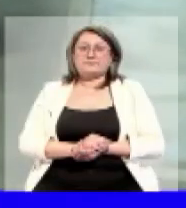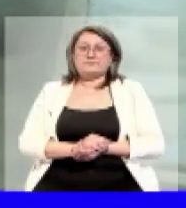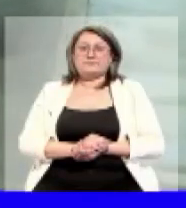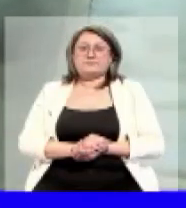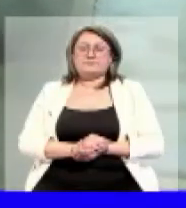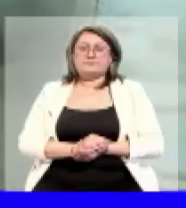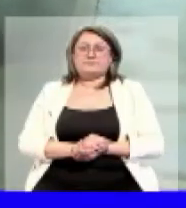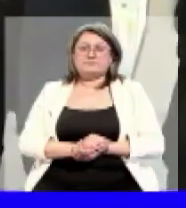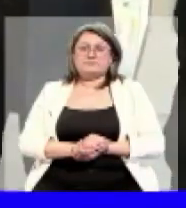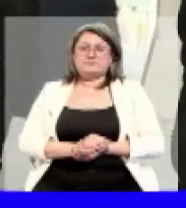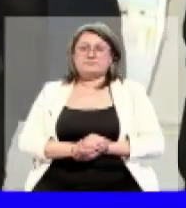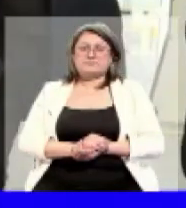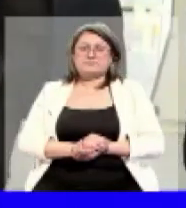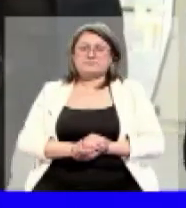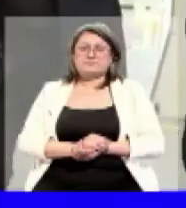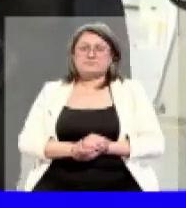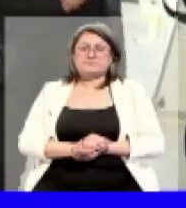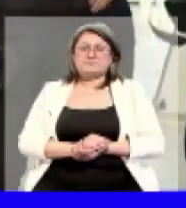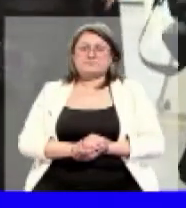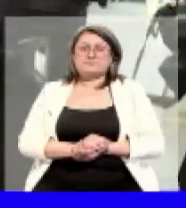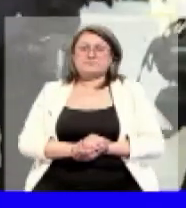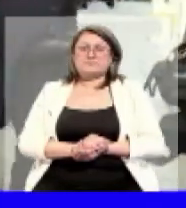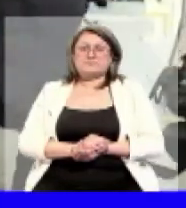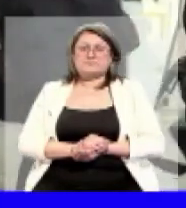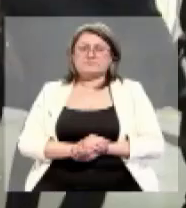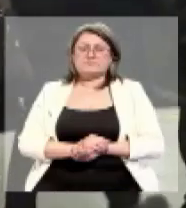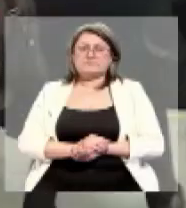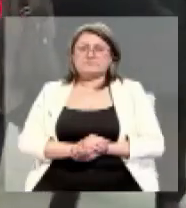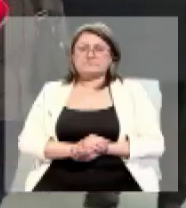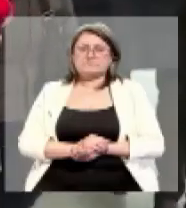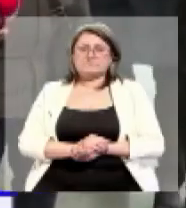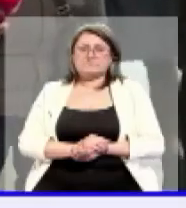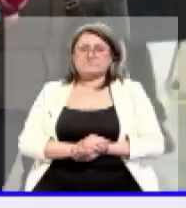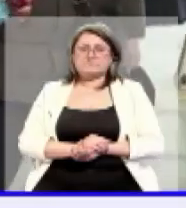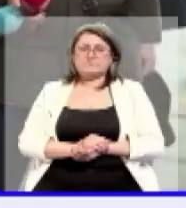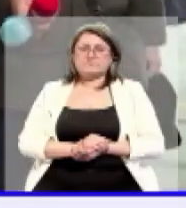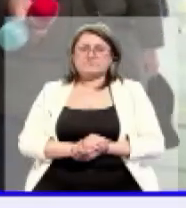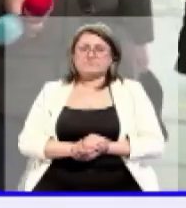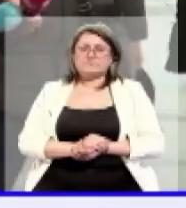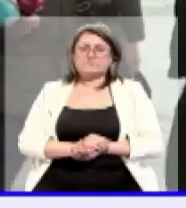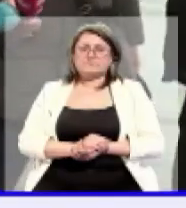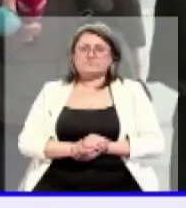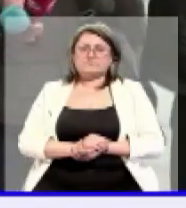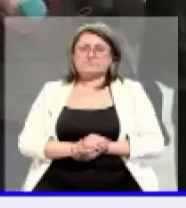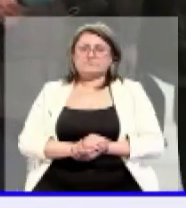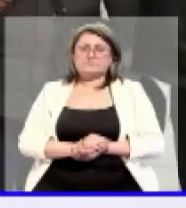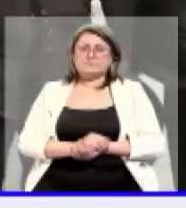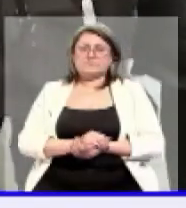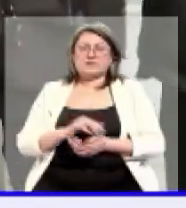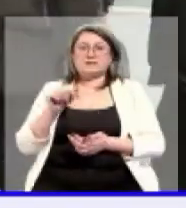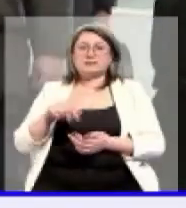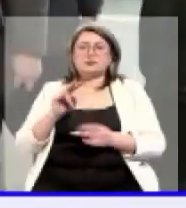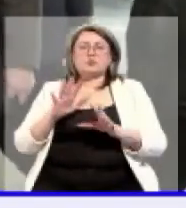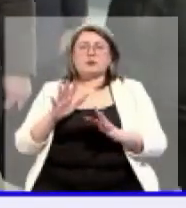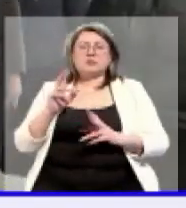мұнда 400 жұмыс орны құрылған. Шағын өндіріс аумағының бағдарламасы дайын тұр. Жоспар іске асқан жағдайда